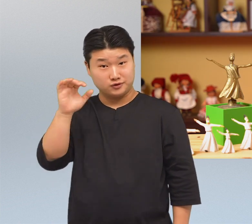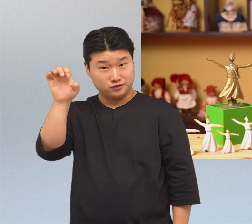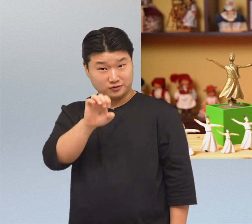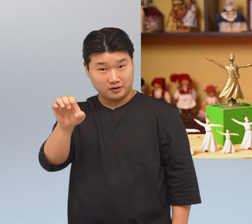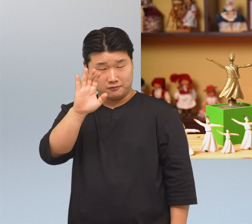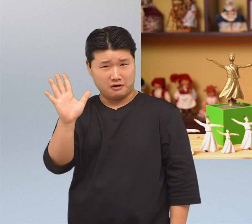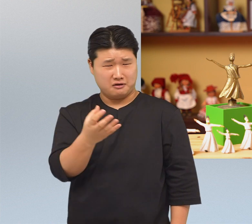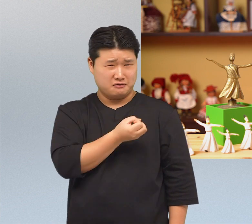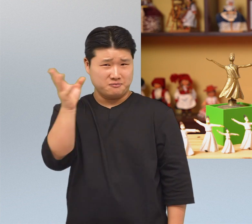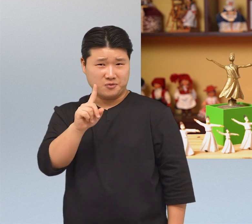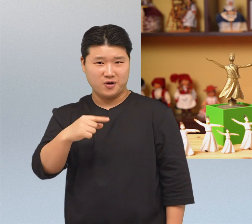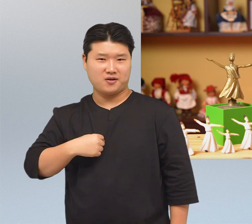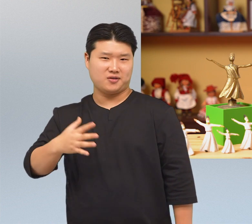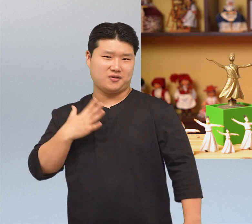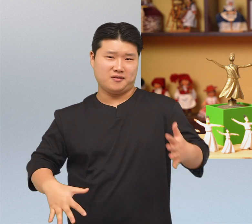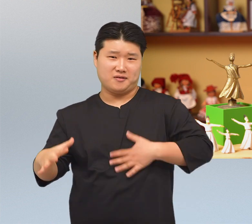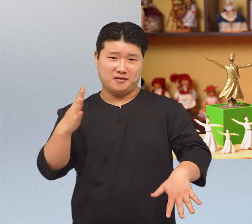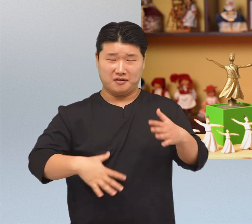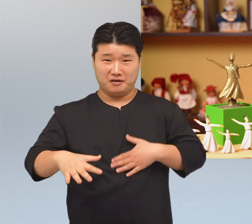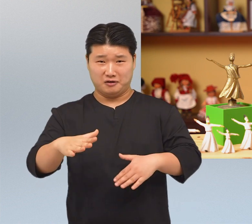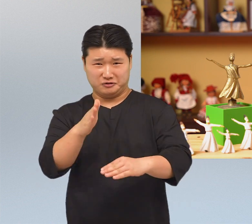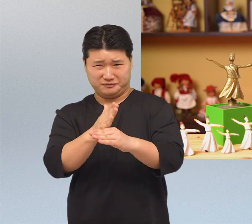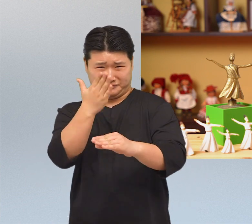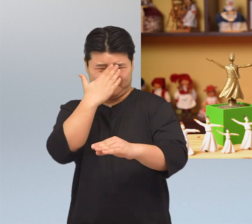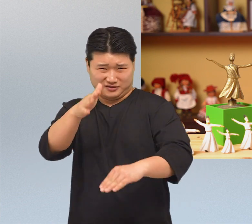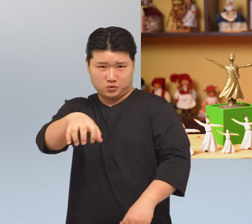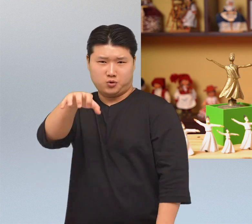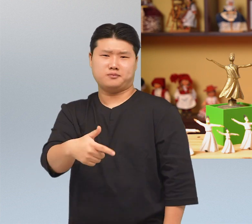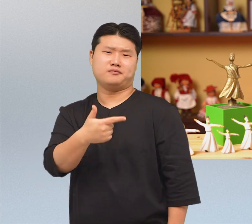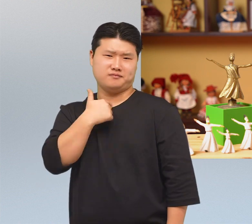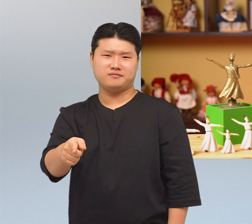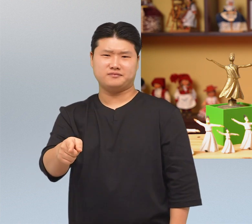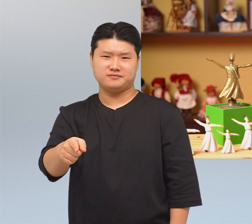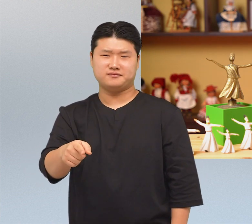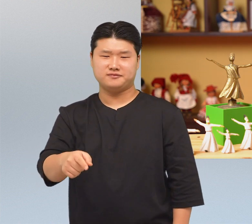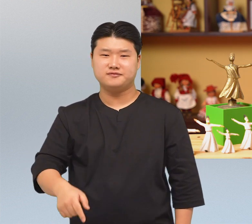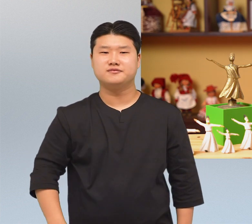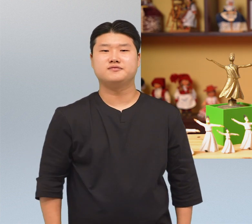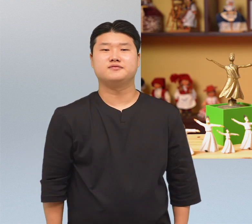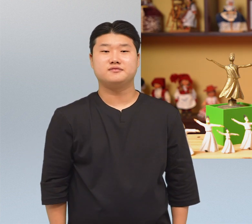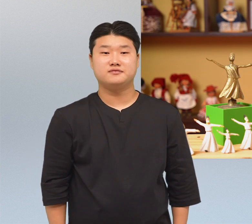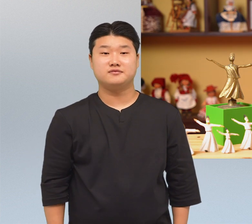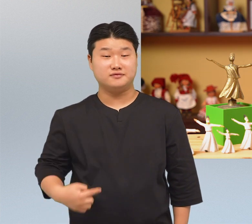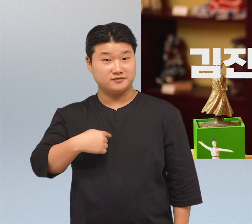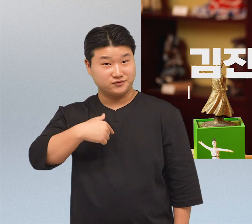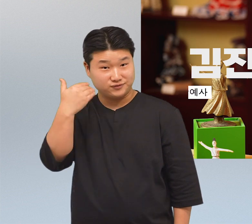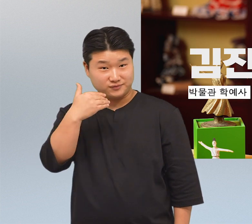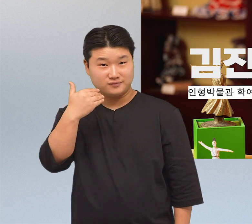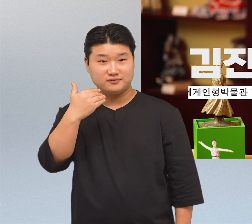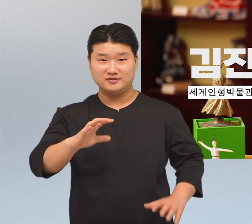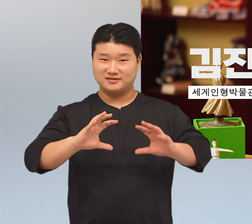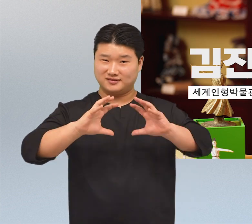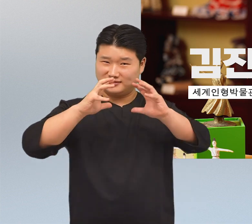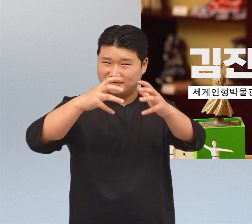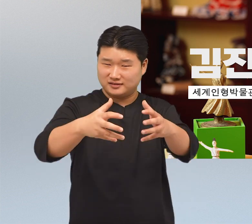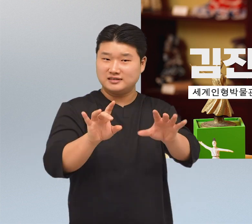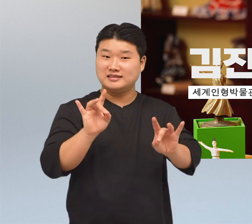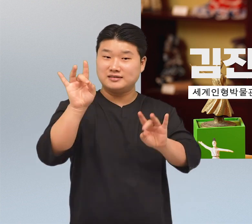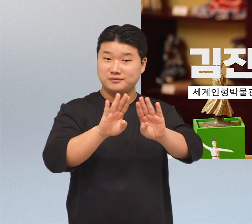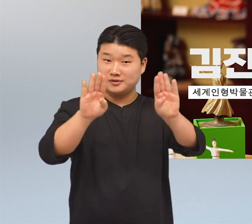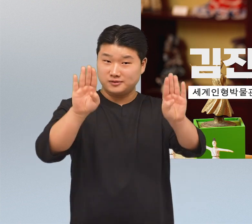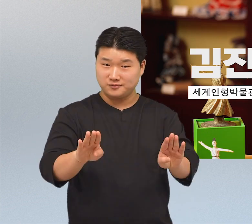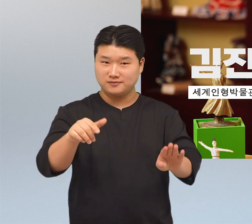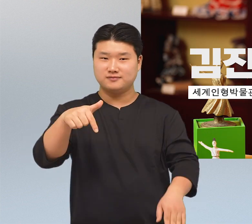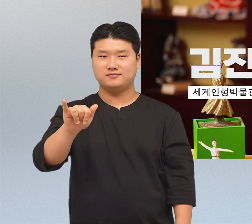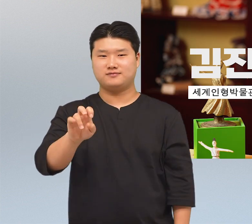그리고 많은 유럽인들의 유행을 불러온 패션의 중심지였습니다. 저는 인형을 통해